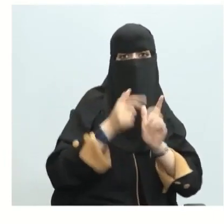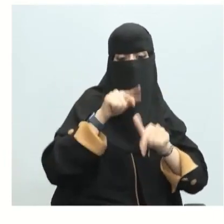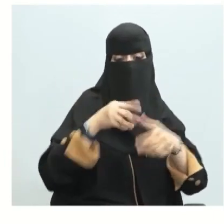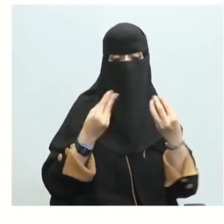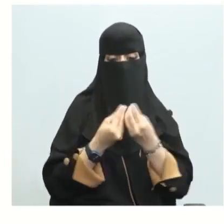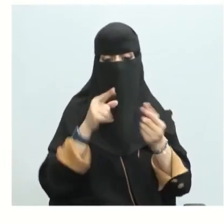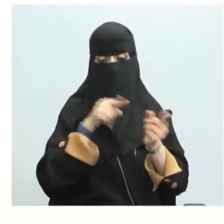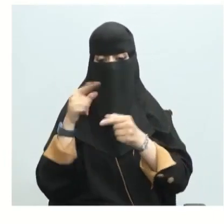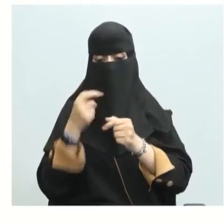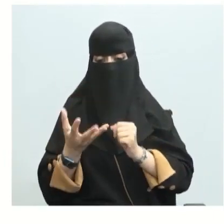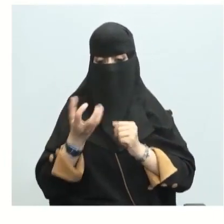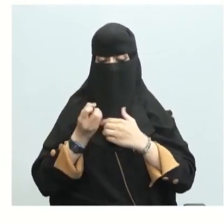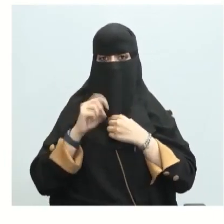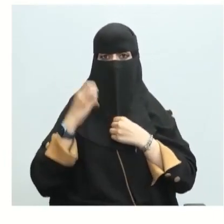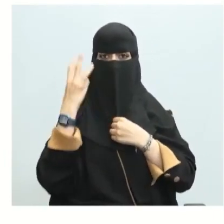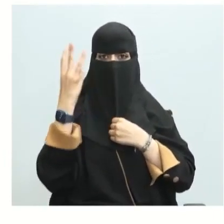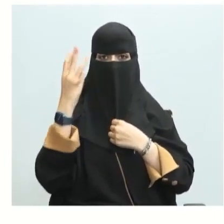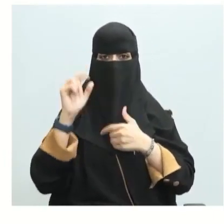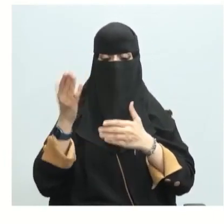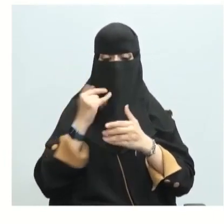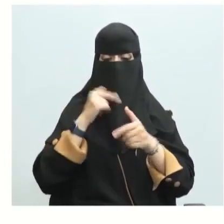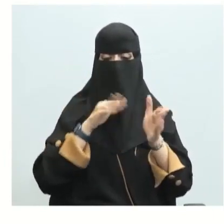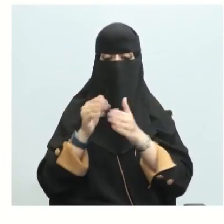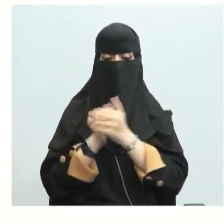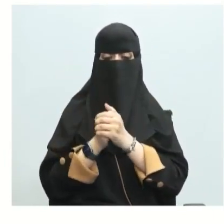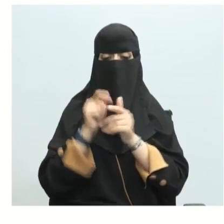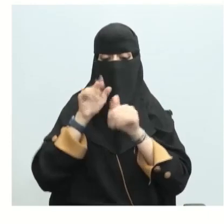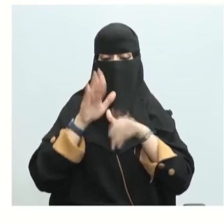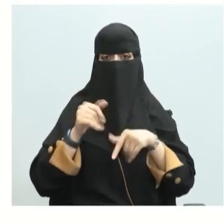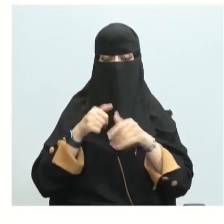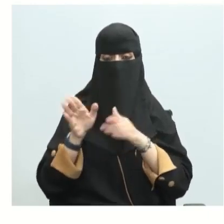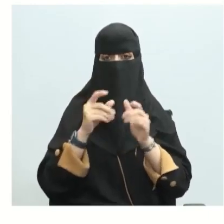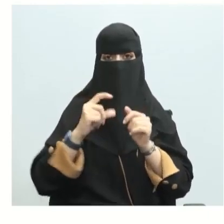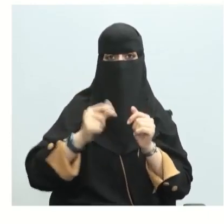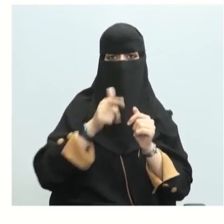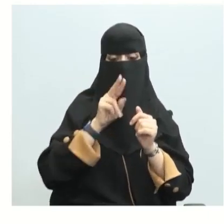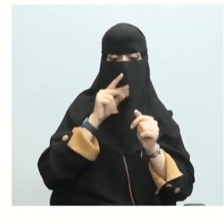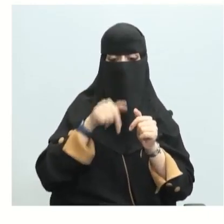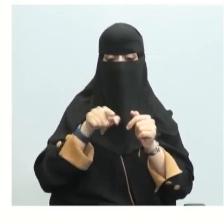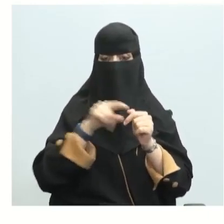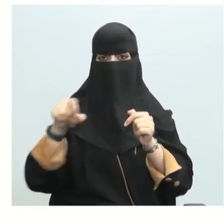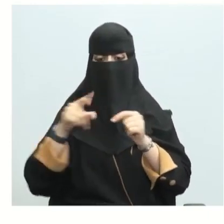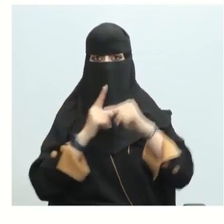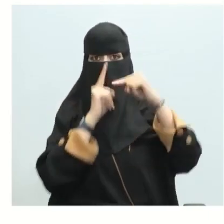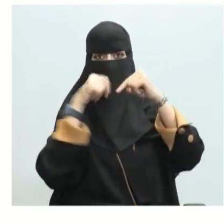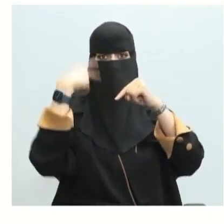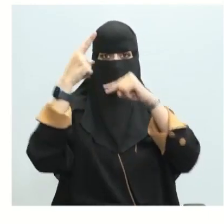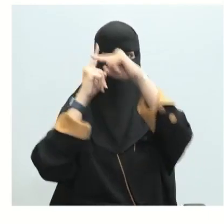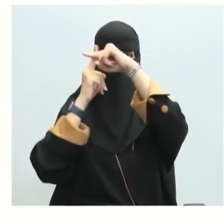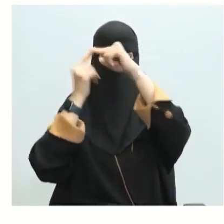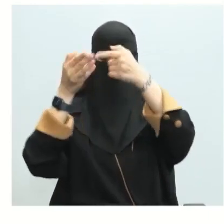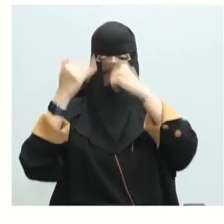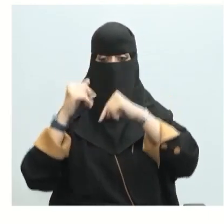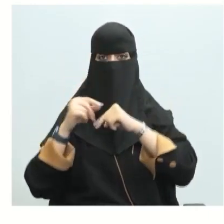الاكسجين وهنا اصبح ثالث اكسيد الكبريت من النواتج بعد ذلك هنا الاشه موجبه ساقوم بتحويلها